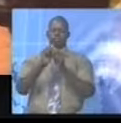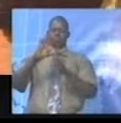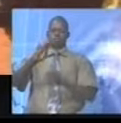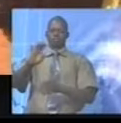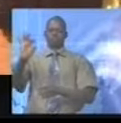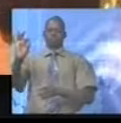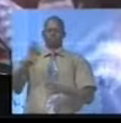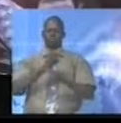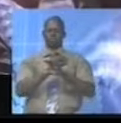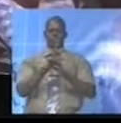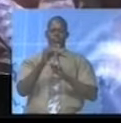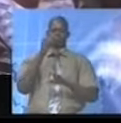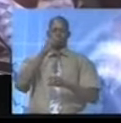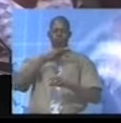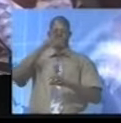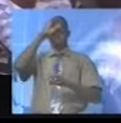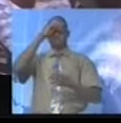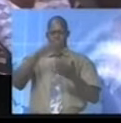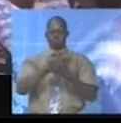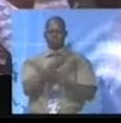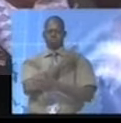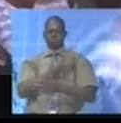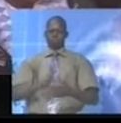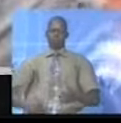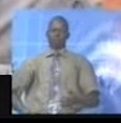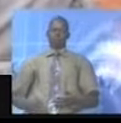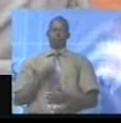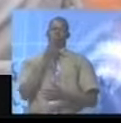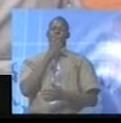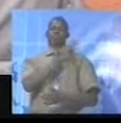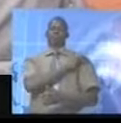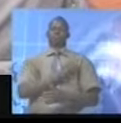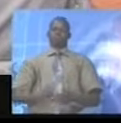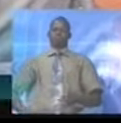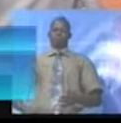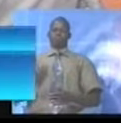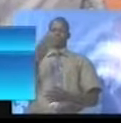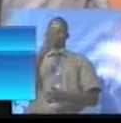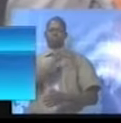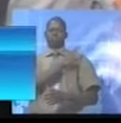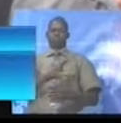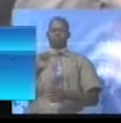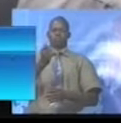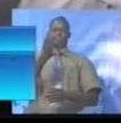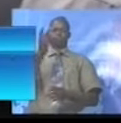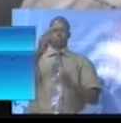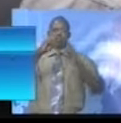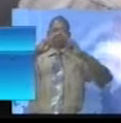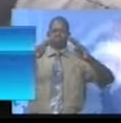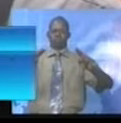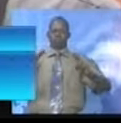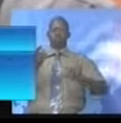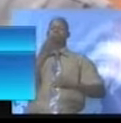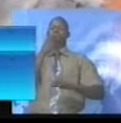49 conseillers et les filles et fils de la commune. Il doit être le maire des 5 communes et des 17 villages de Puitenga. Et il